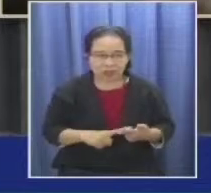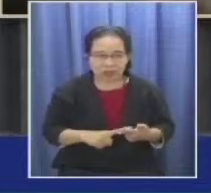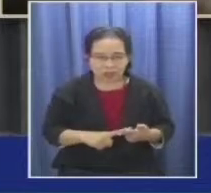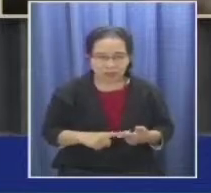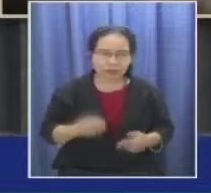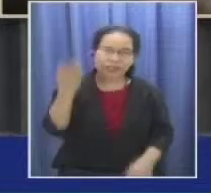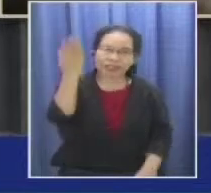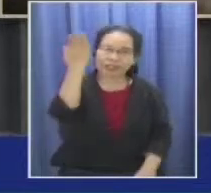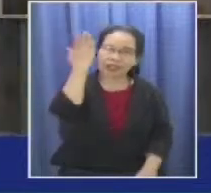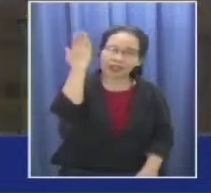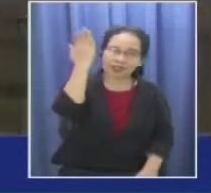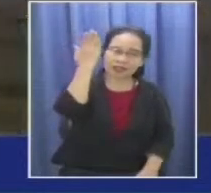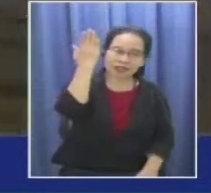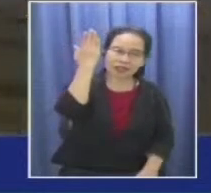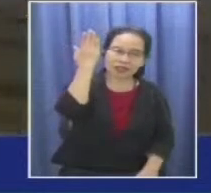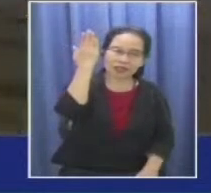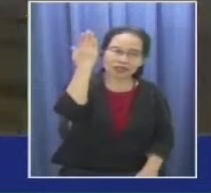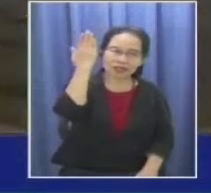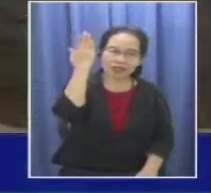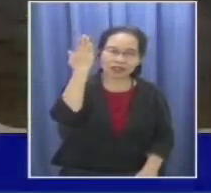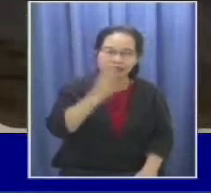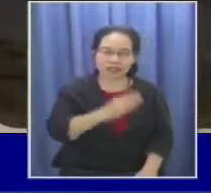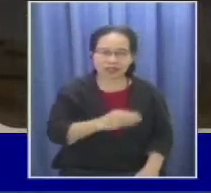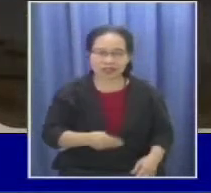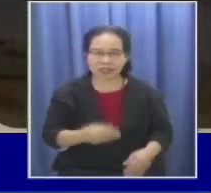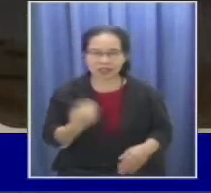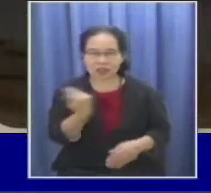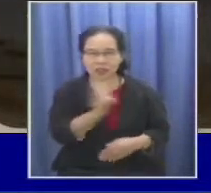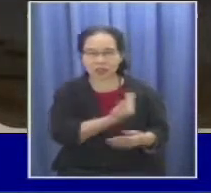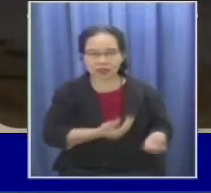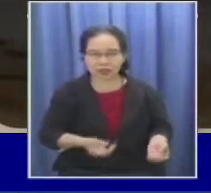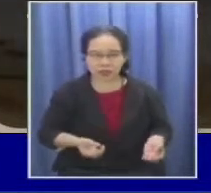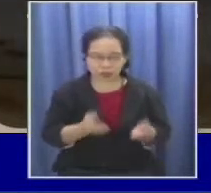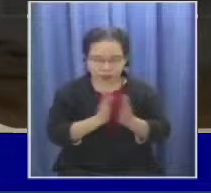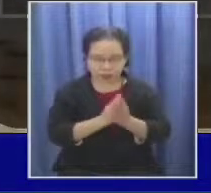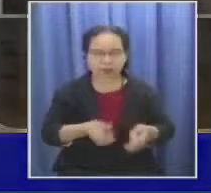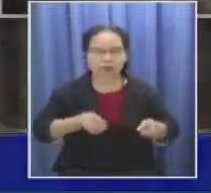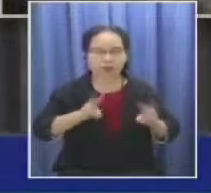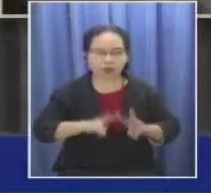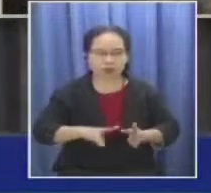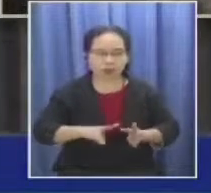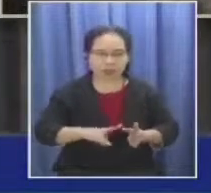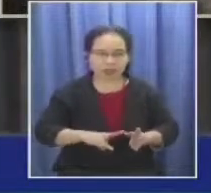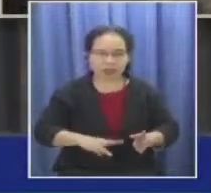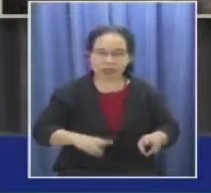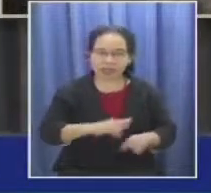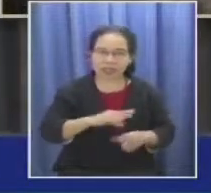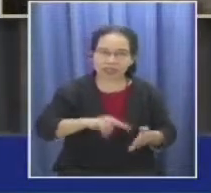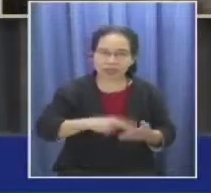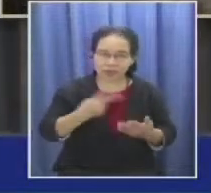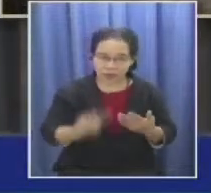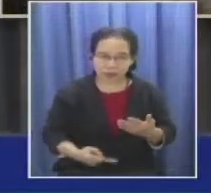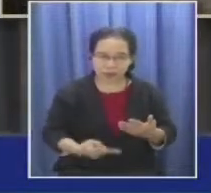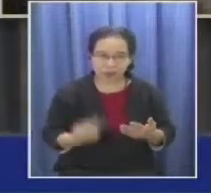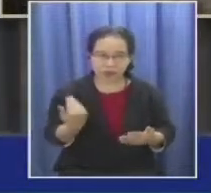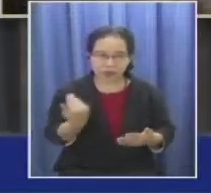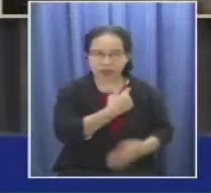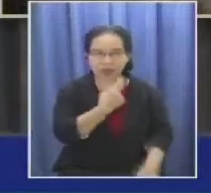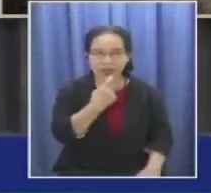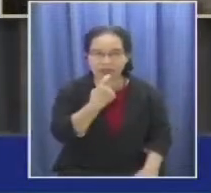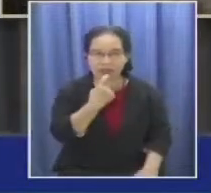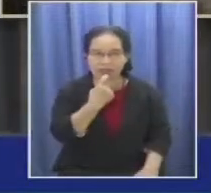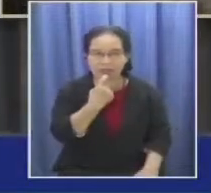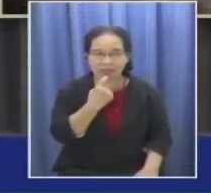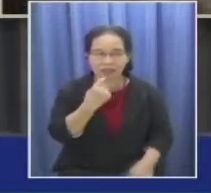tɛkyerɛma no bonsam betumi agye no amana di atoro bonsam betumi agye wɔ tɛkyerɛma amana daada nkrɔfo But some between